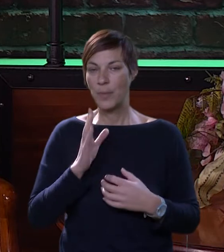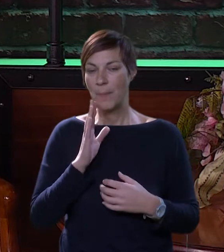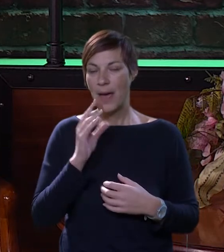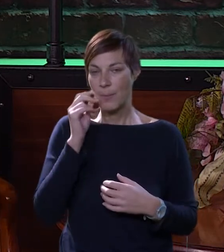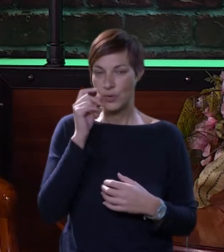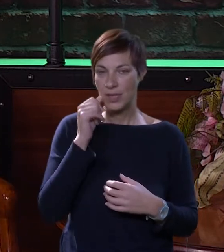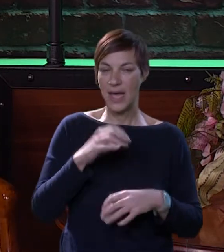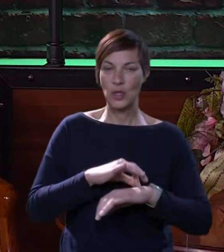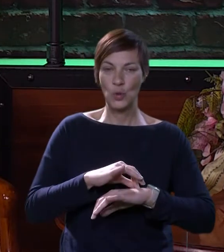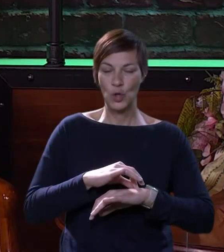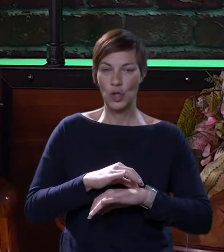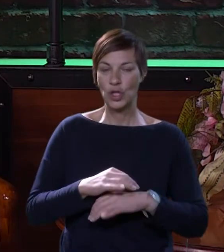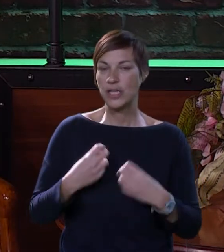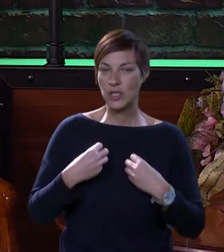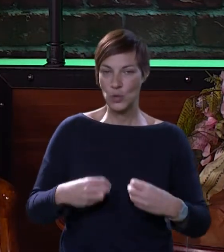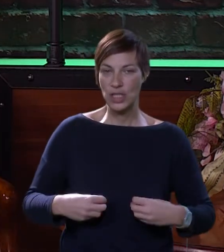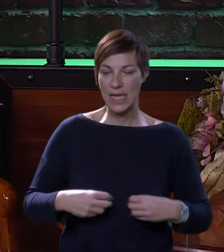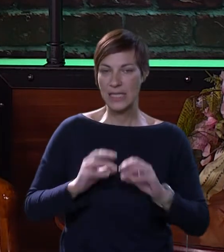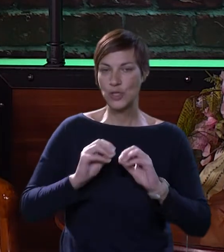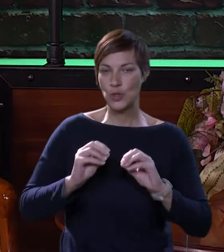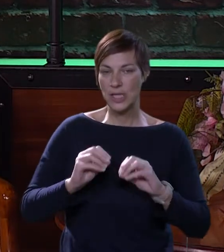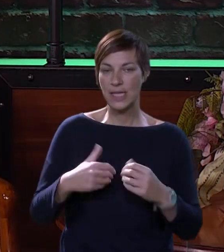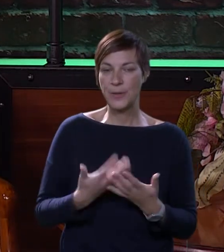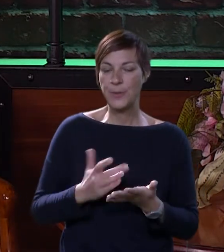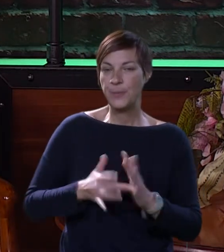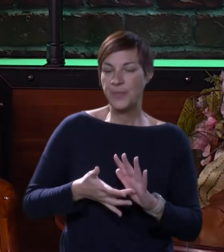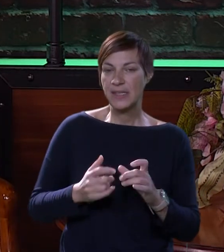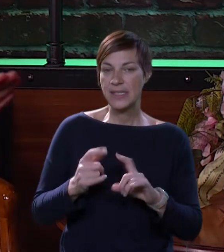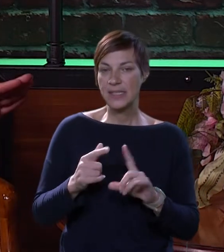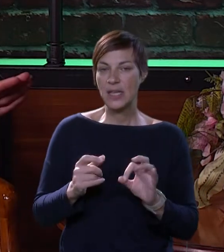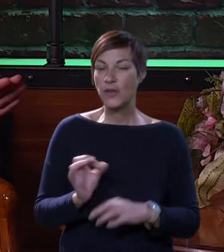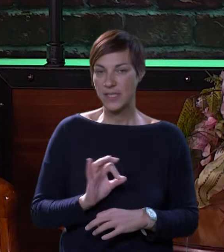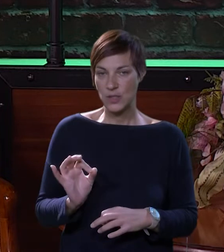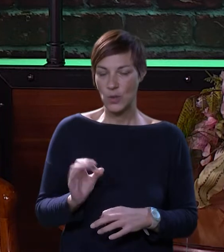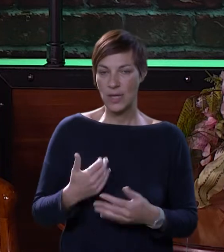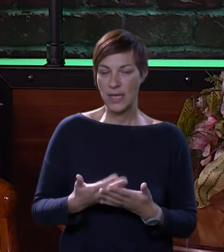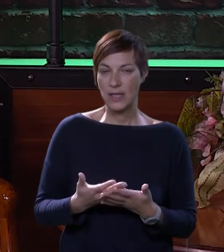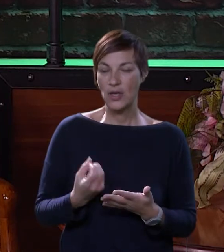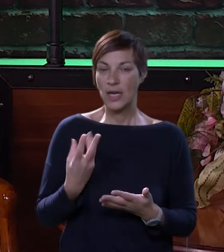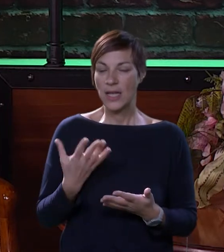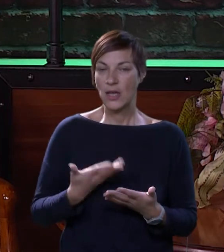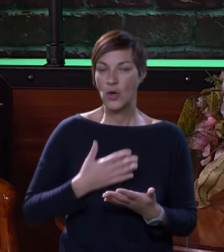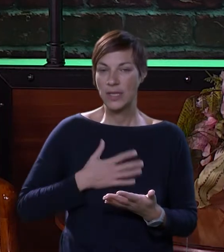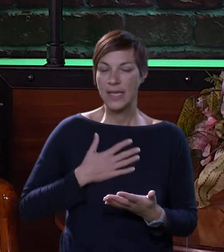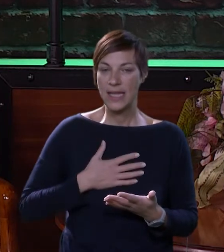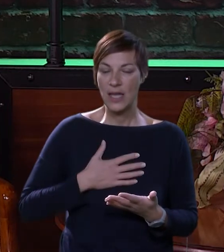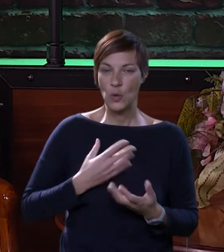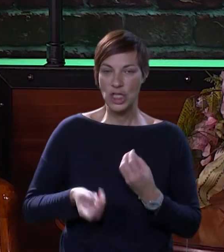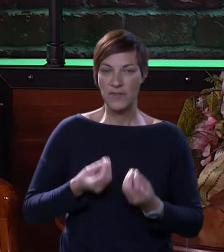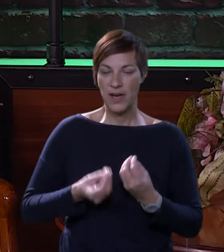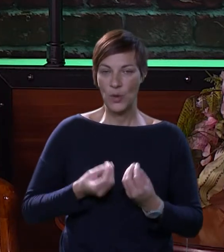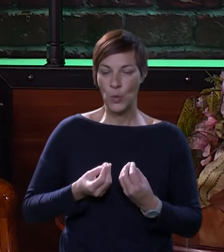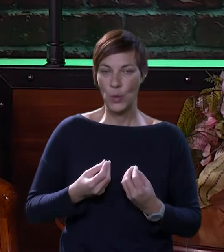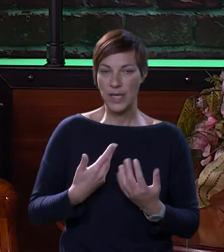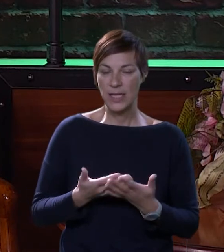mamu, tatu, doktoricu, učiteljicu, odgojiteljicu. Znači, svi ti stilovi su ok, dokle god dijete uživa u tome i